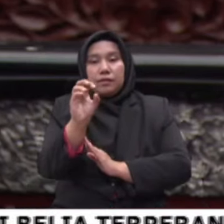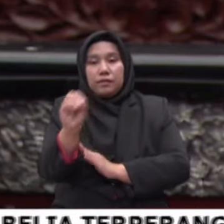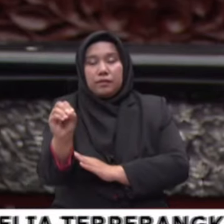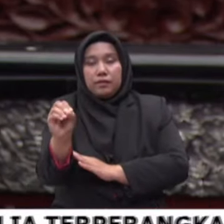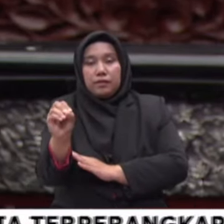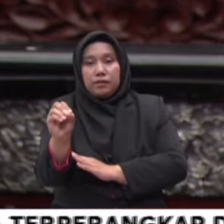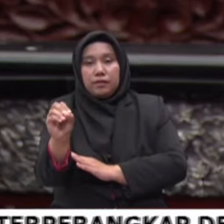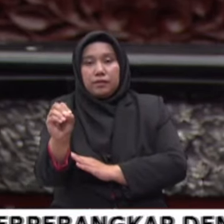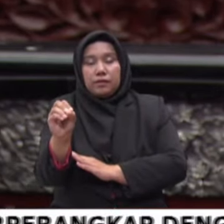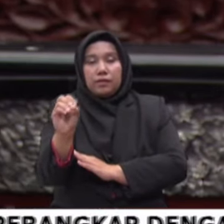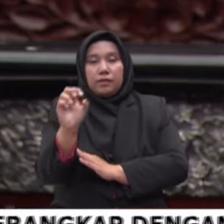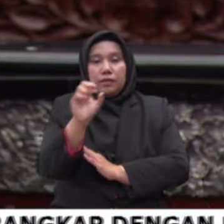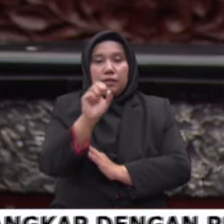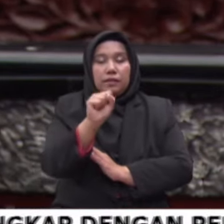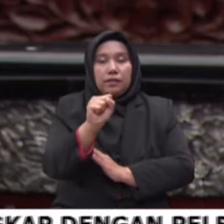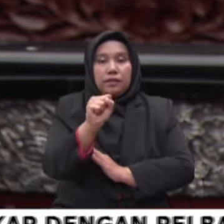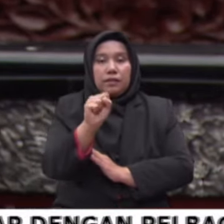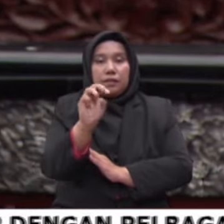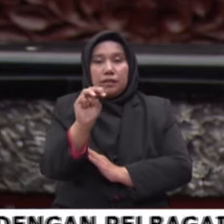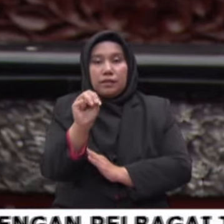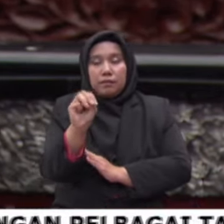SMIKOP merupakan